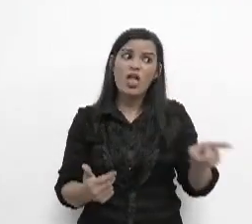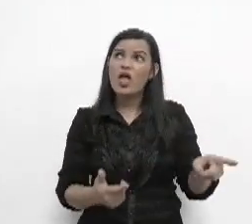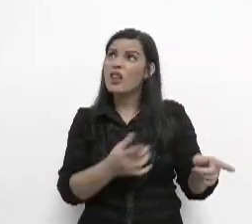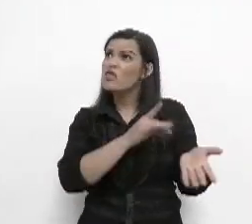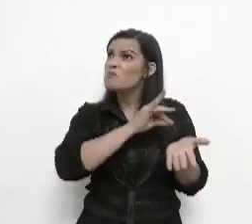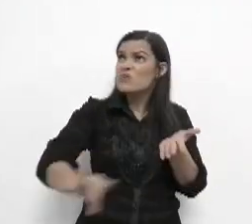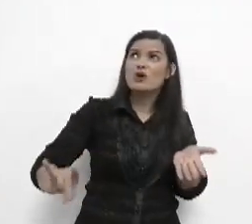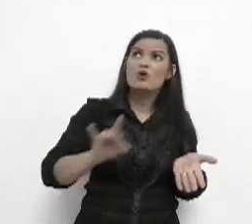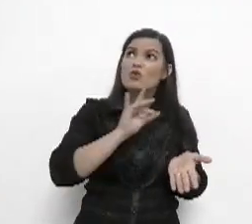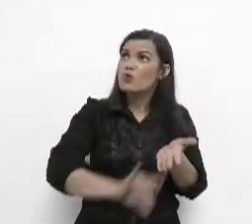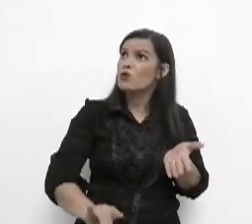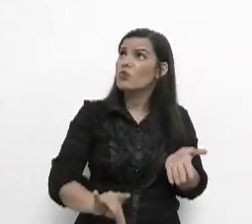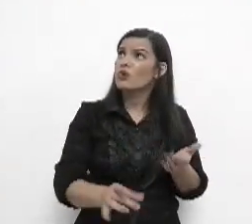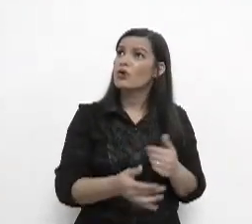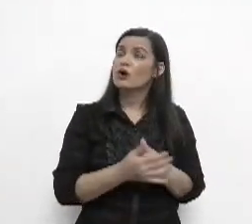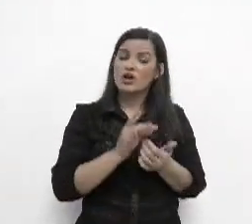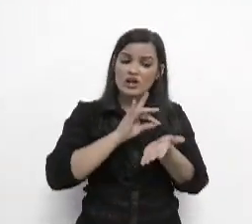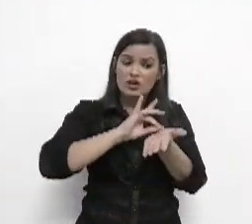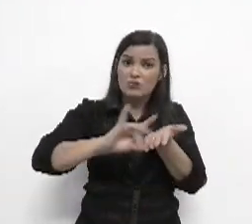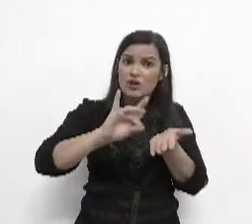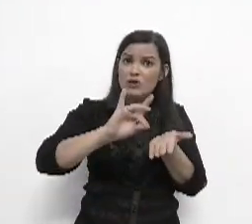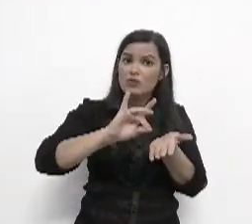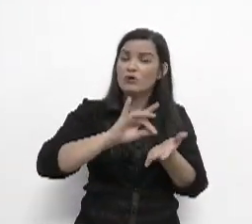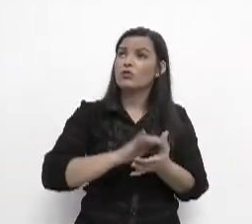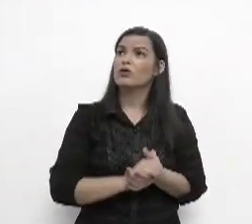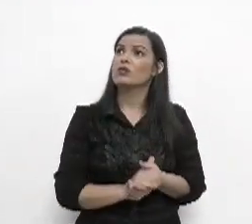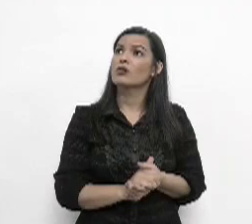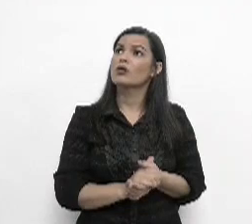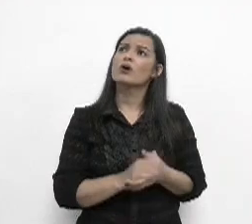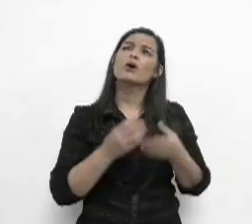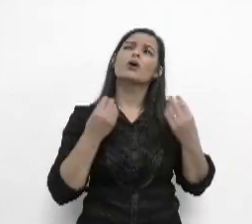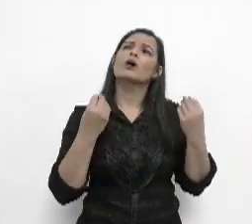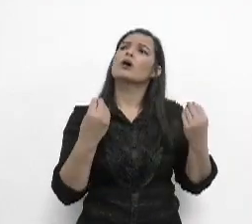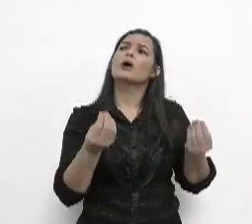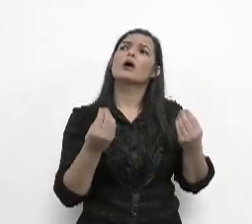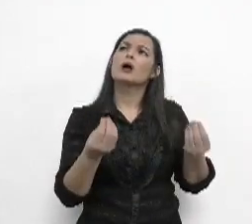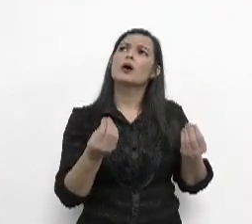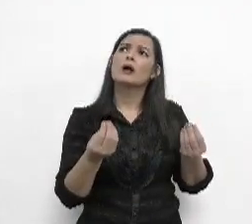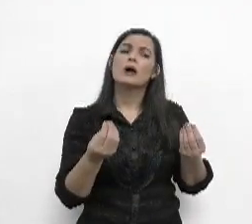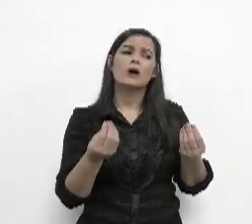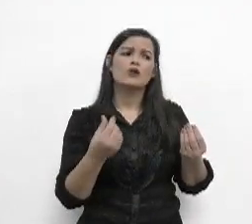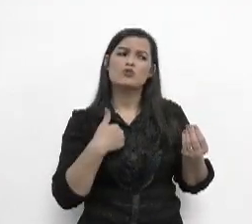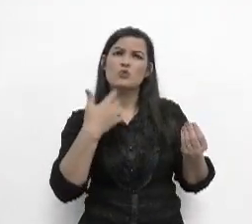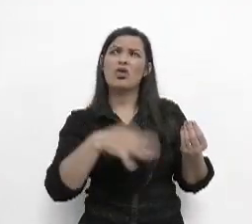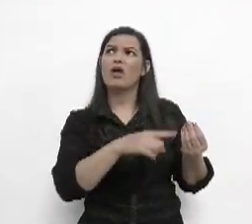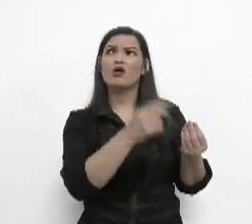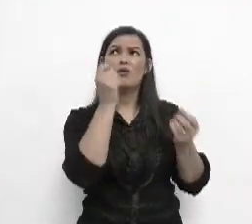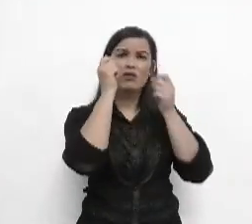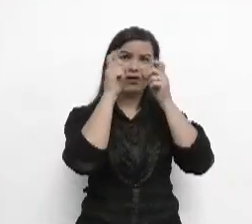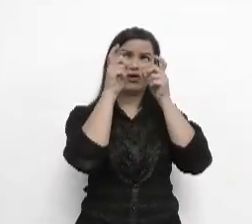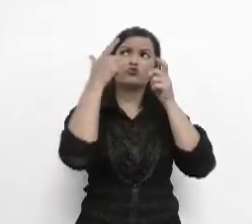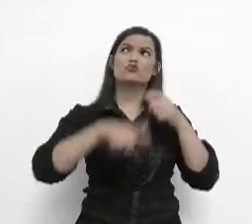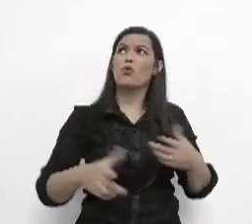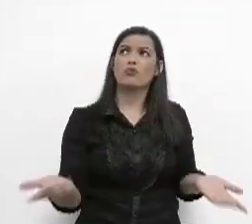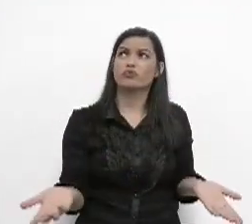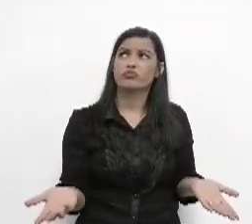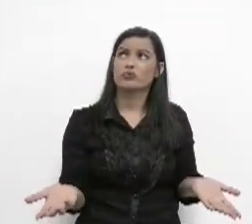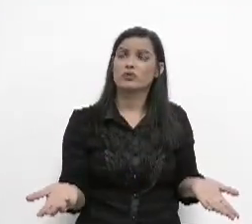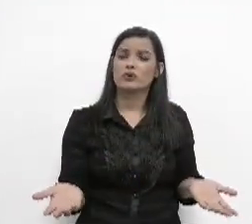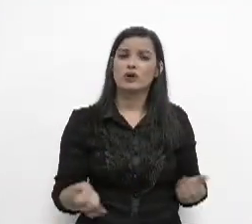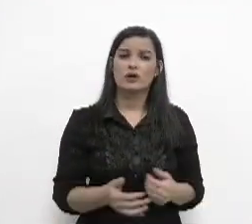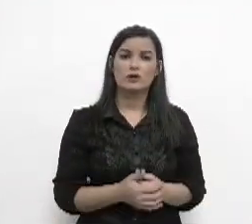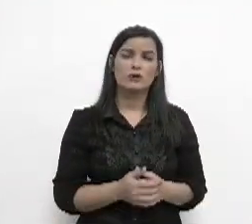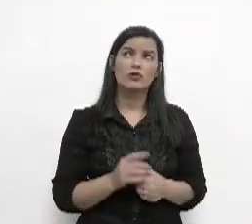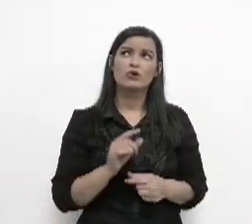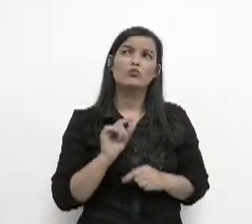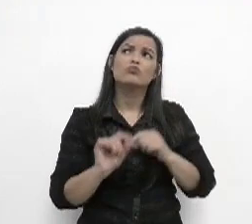igreja. 그의 눈을 다시 뜨게 할 이유가 없습니다. Não há motivo para fazermos com que ele abra os olhos novamente. 그럴 때 주님께서 놀라운 말씀을 하십니다. E